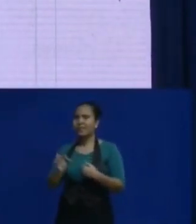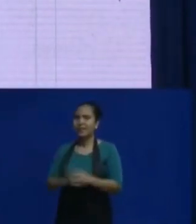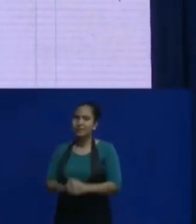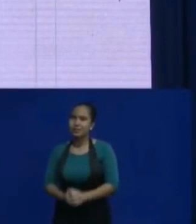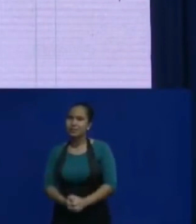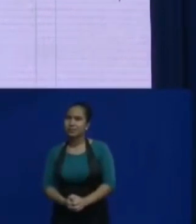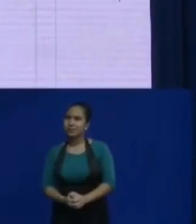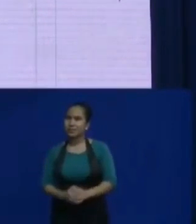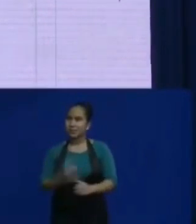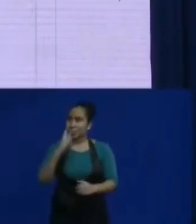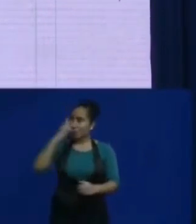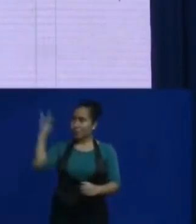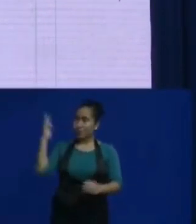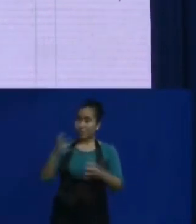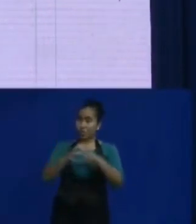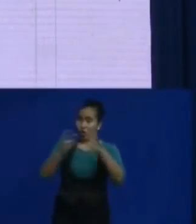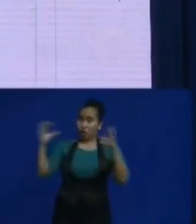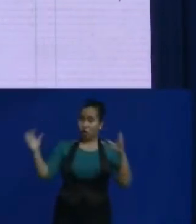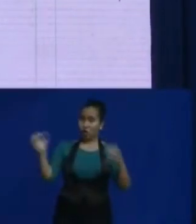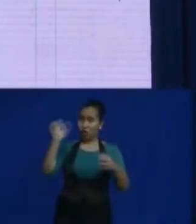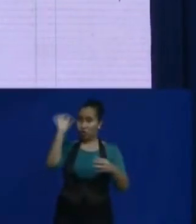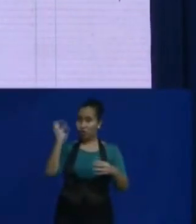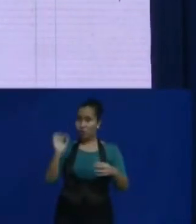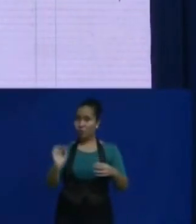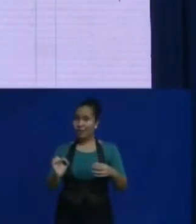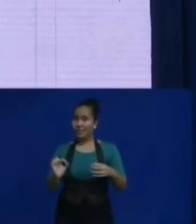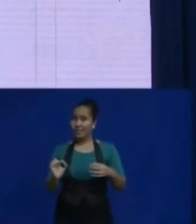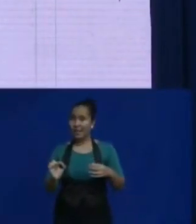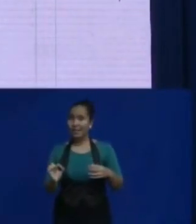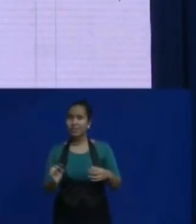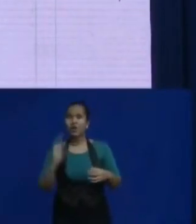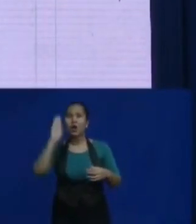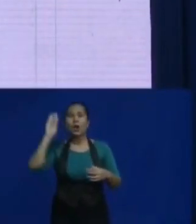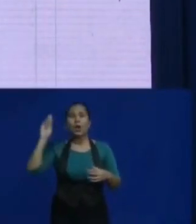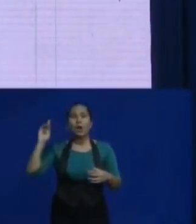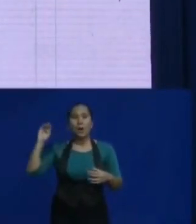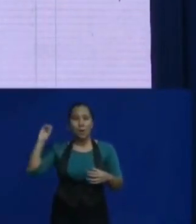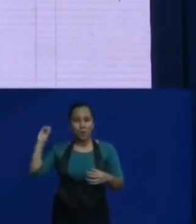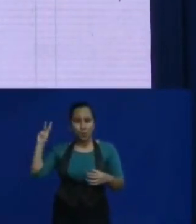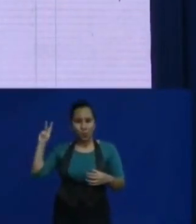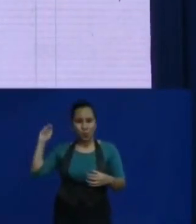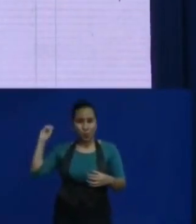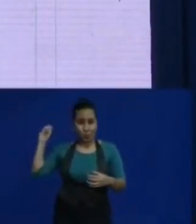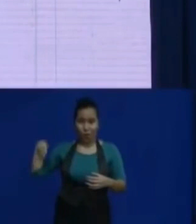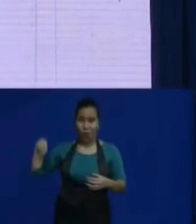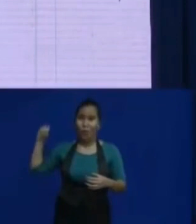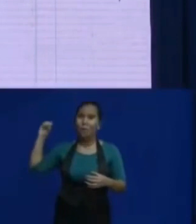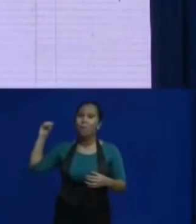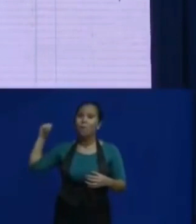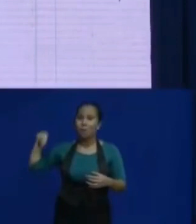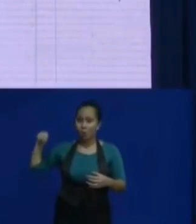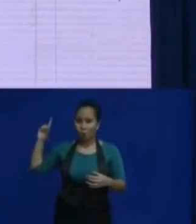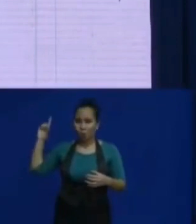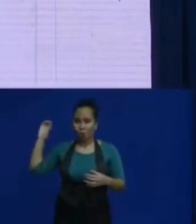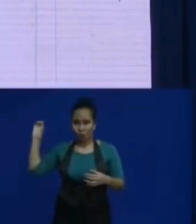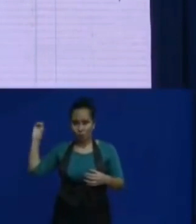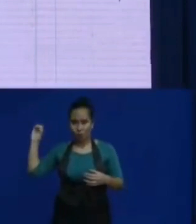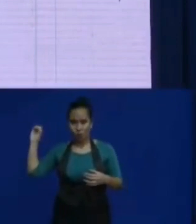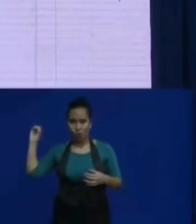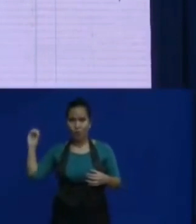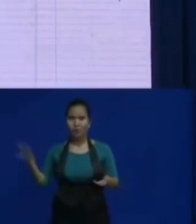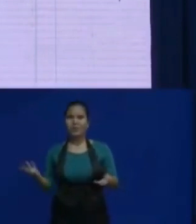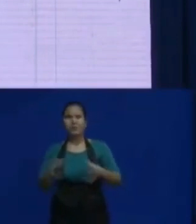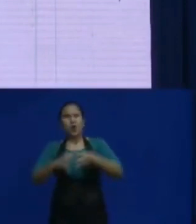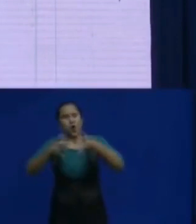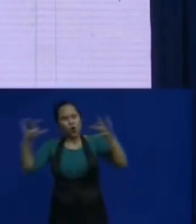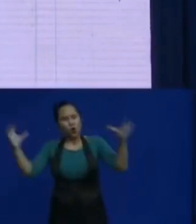We zien dat het grootste percentage in Brokopondo is. En dat is eigenlijk, komt door de outbreak, zoals we al zeiden, die